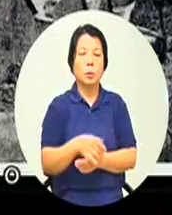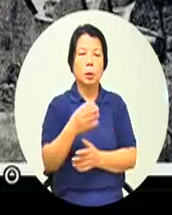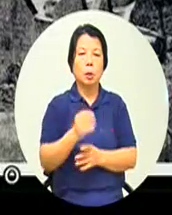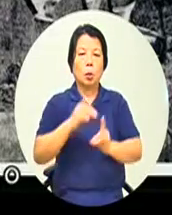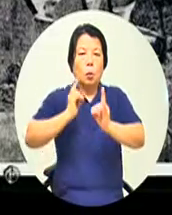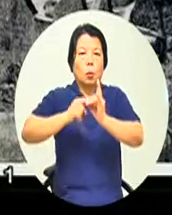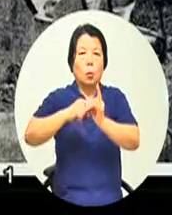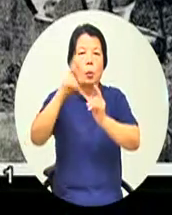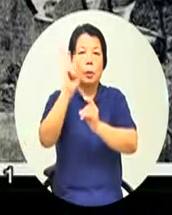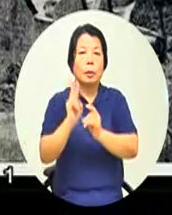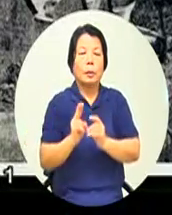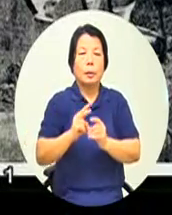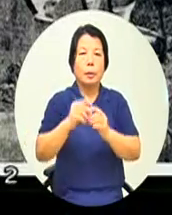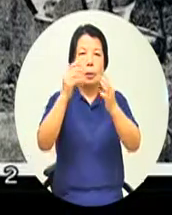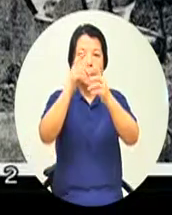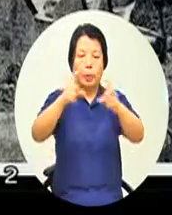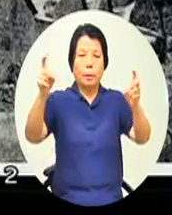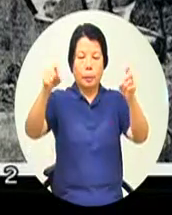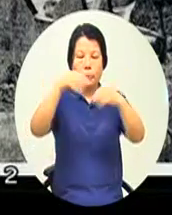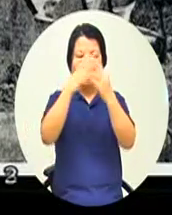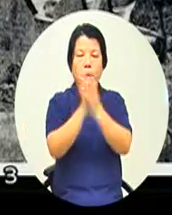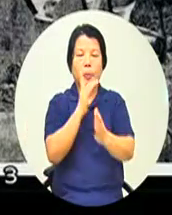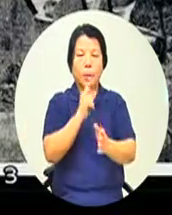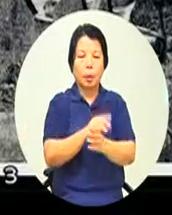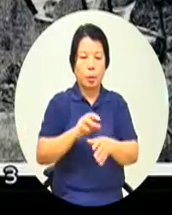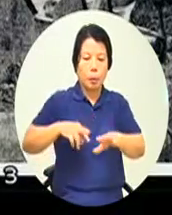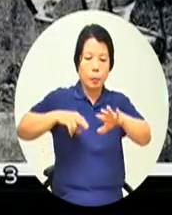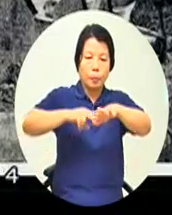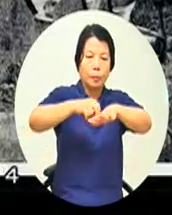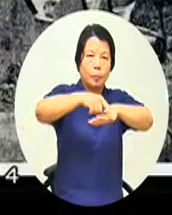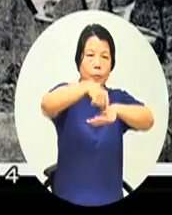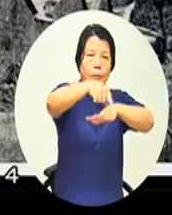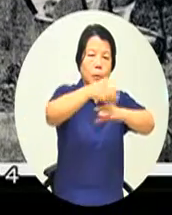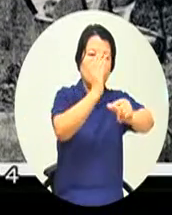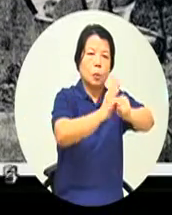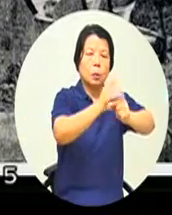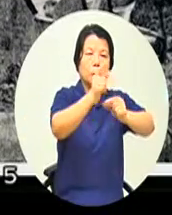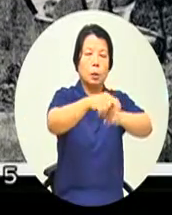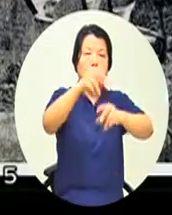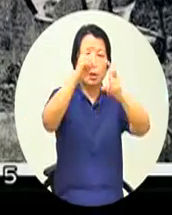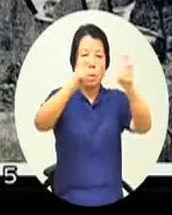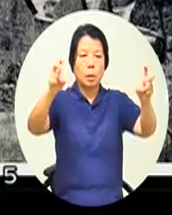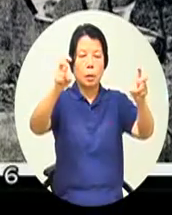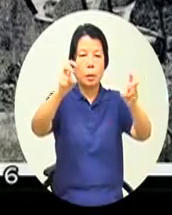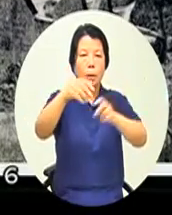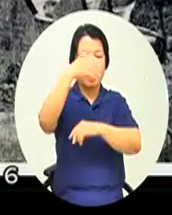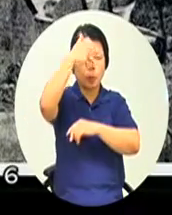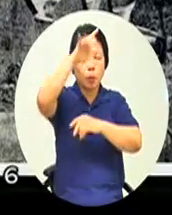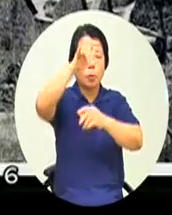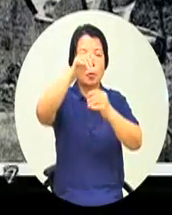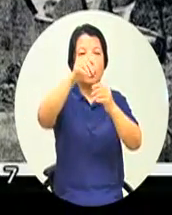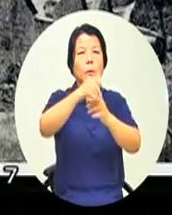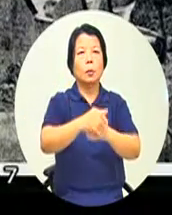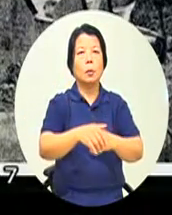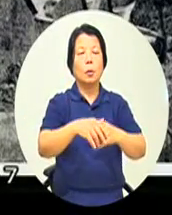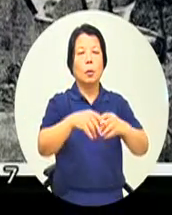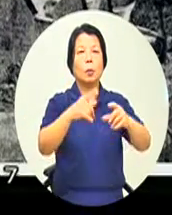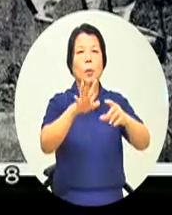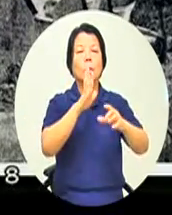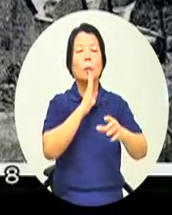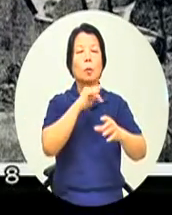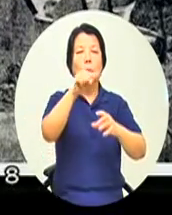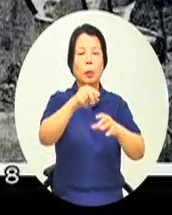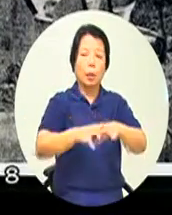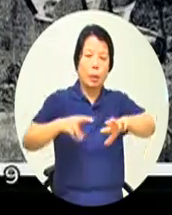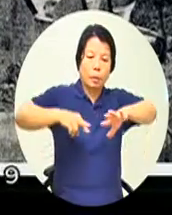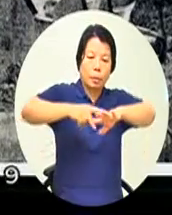样阶梯爬上去，这在中间的这个天后宫，以前的天后宫就是，所以我们叫他老丁骂，他也爬